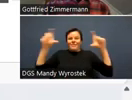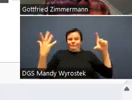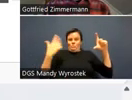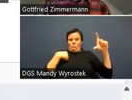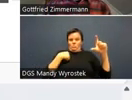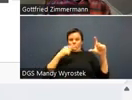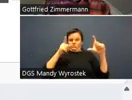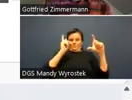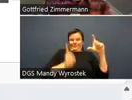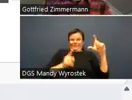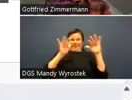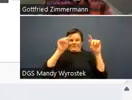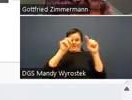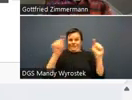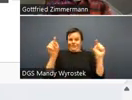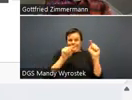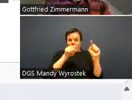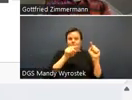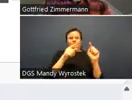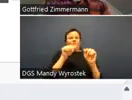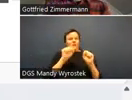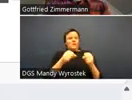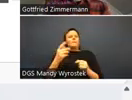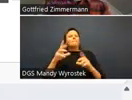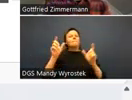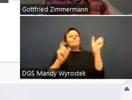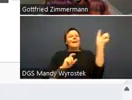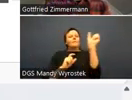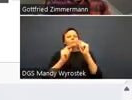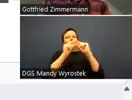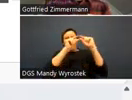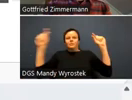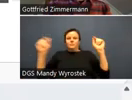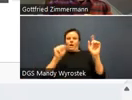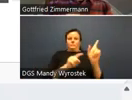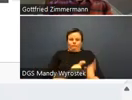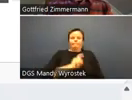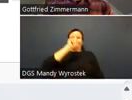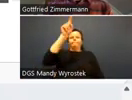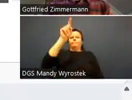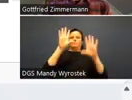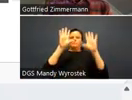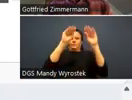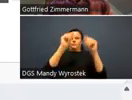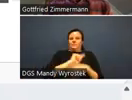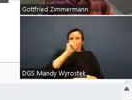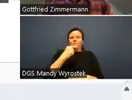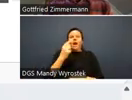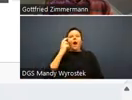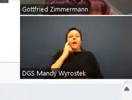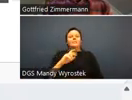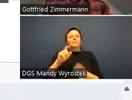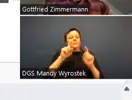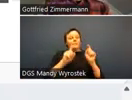kleine Zeichen, also weiße Schrift auf schwarzem Grund, entsprechend an der Stelle,